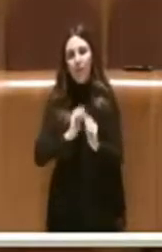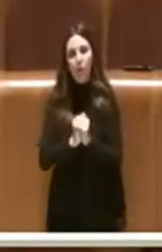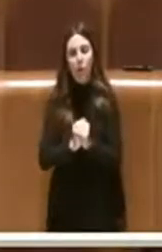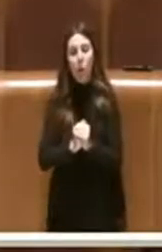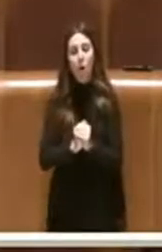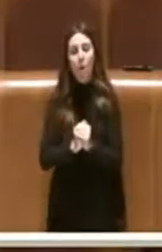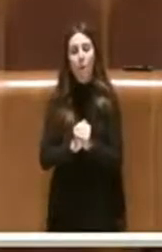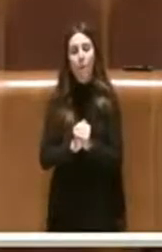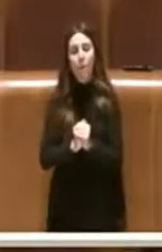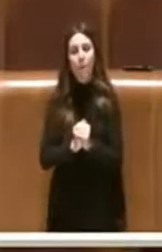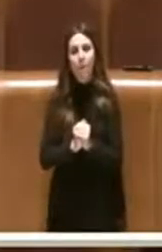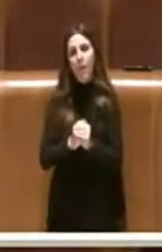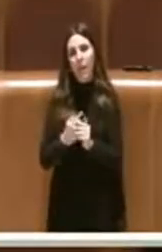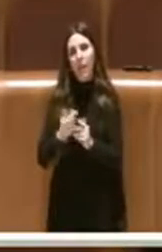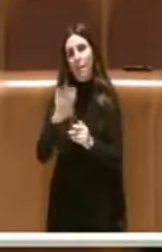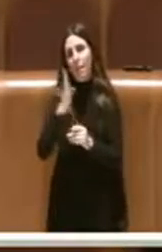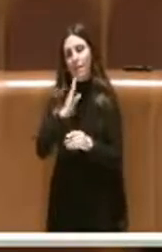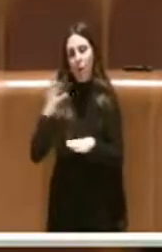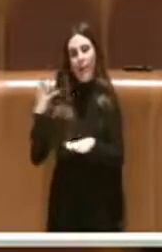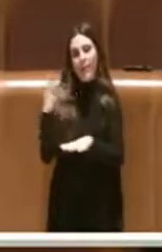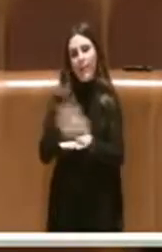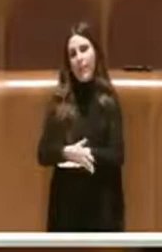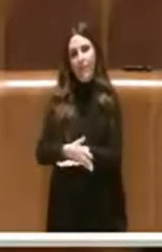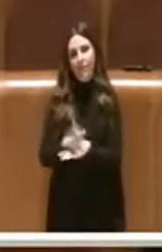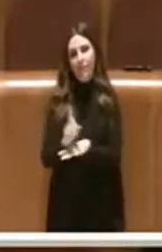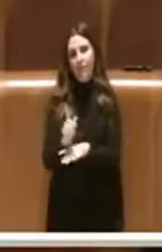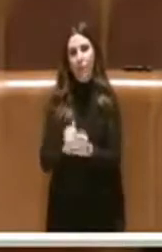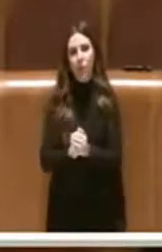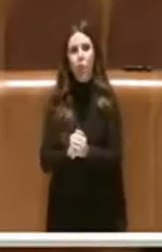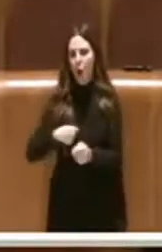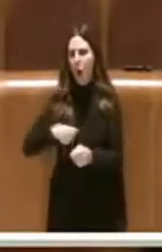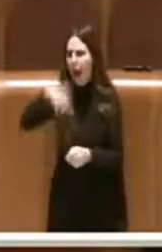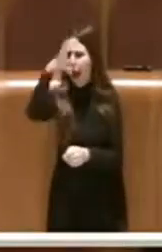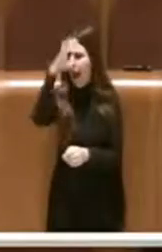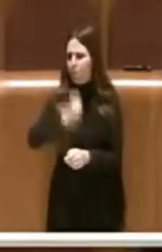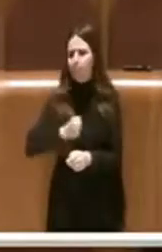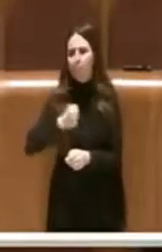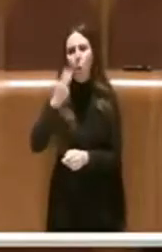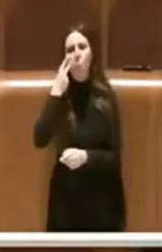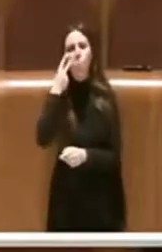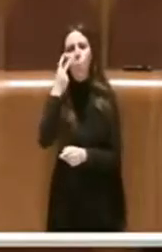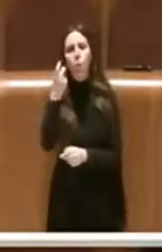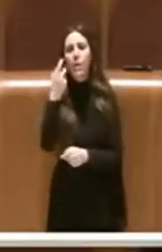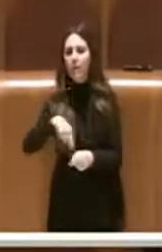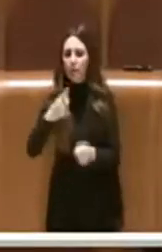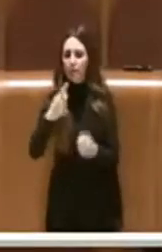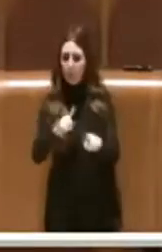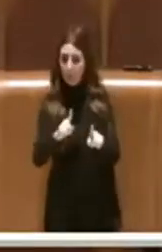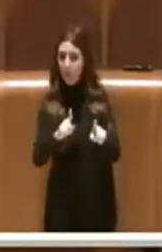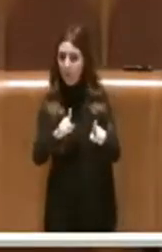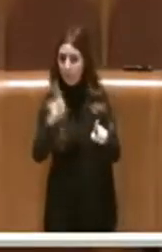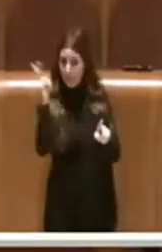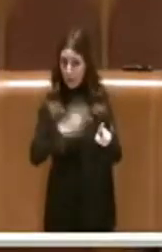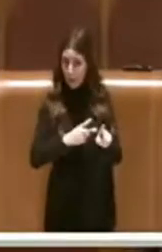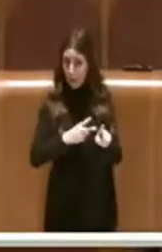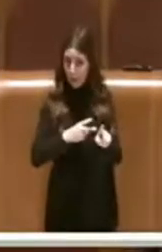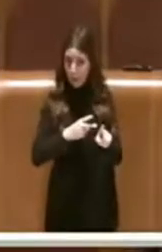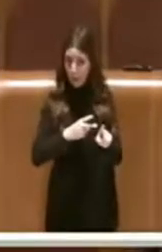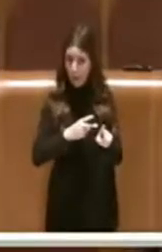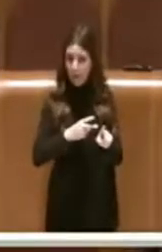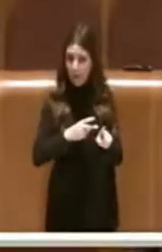Consigliere Di... e non intervenire. Abbiamo compreso il punto di vista, era questo, giusto? Va bene.